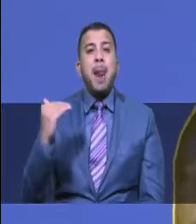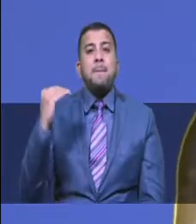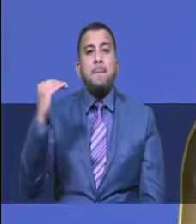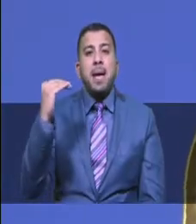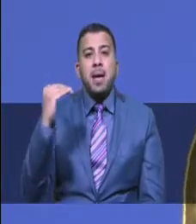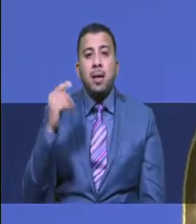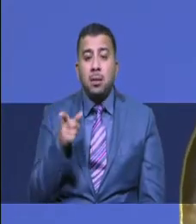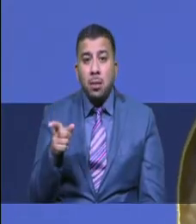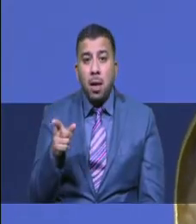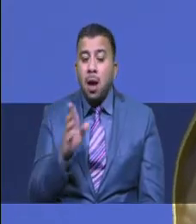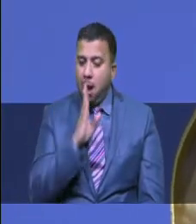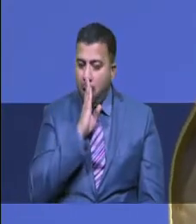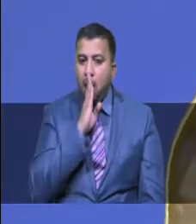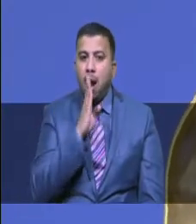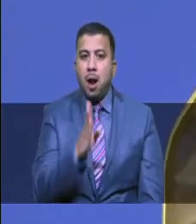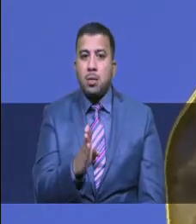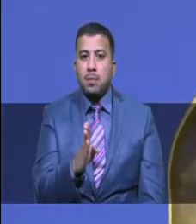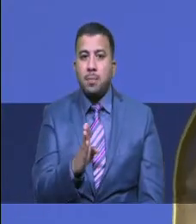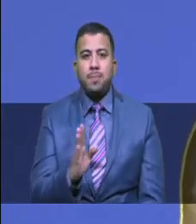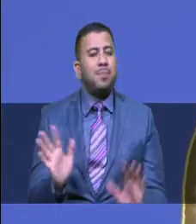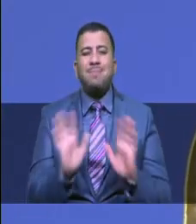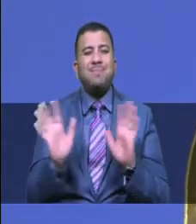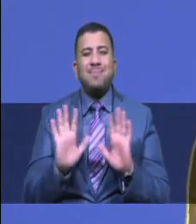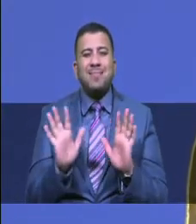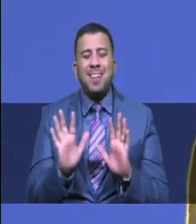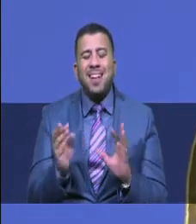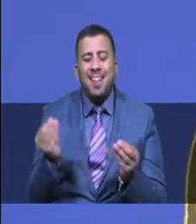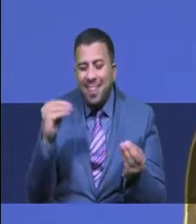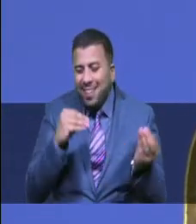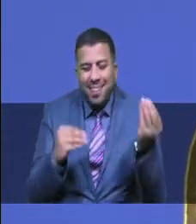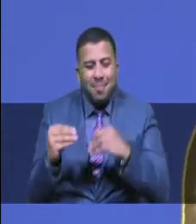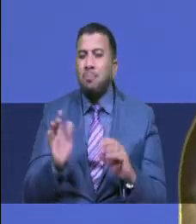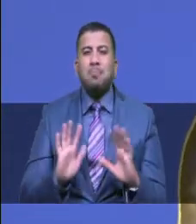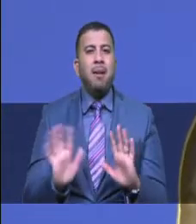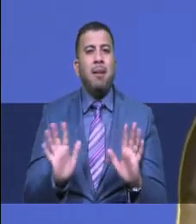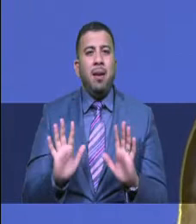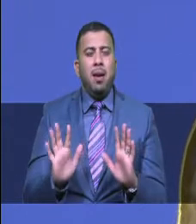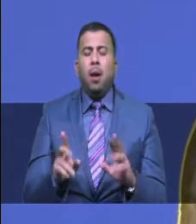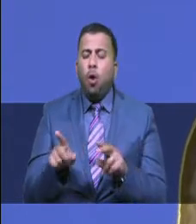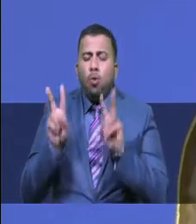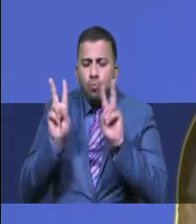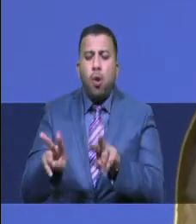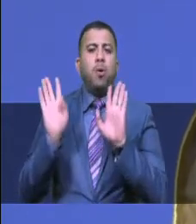بصورها الحقيقية بدون تنظير هي هكذا.